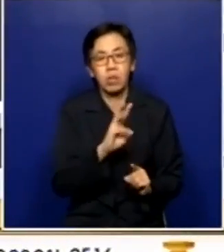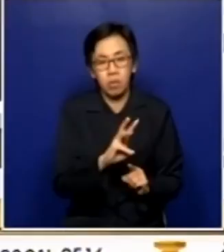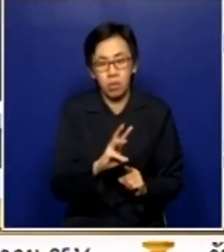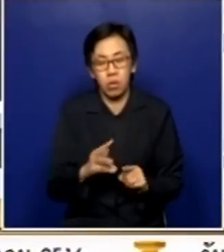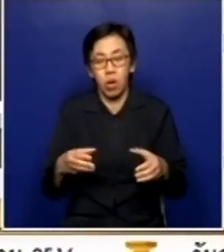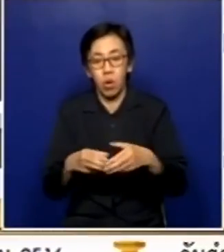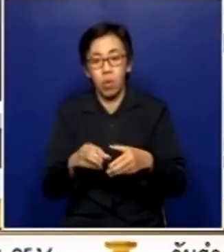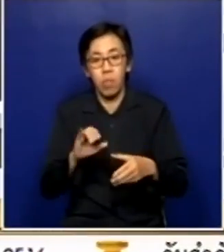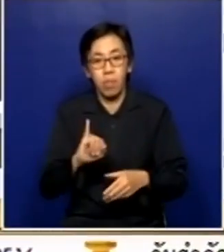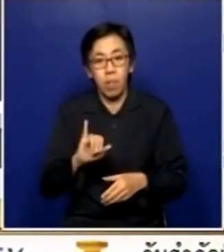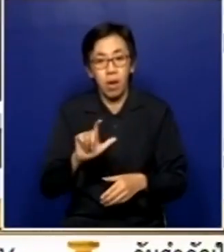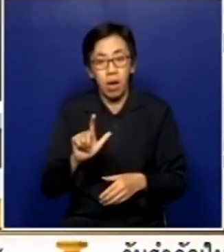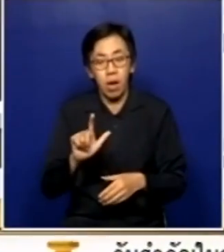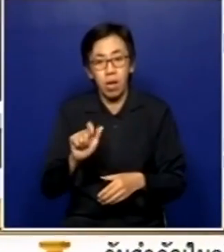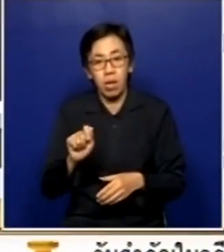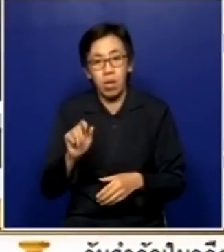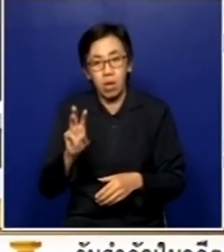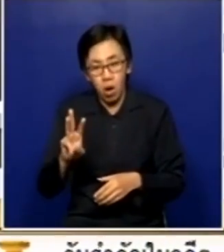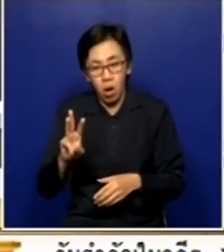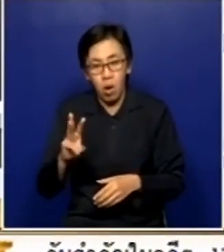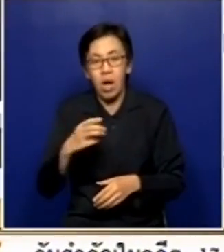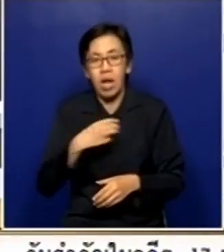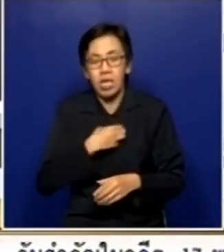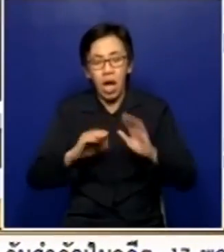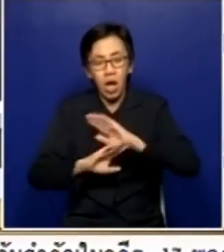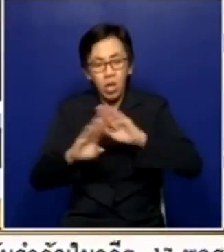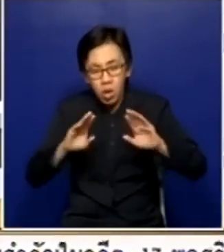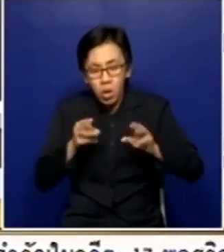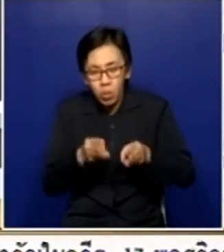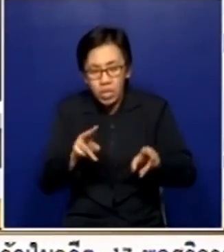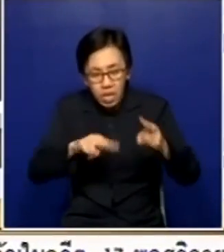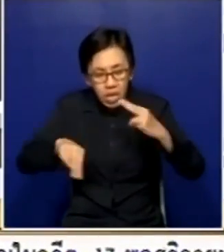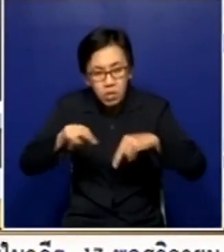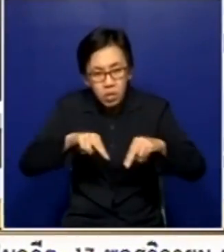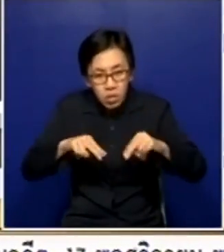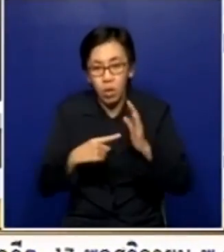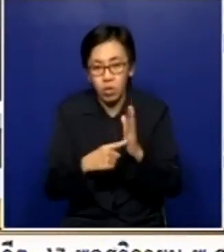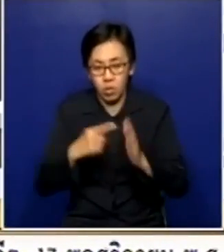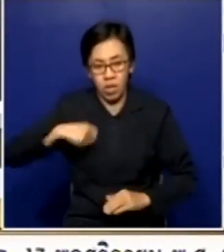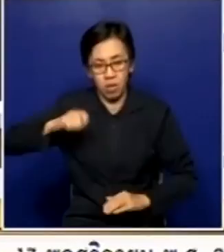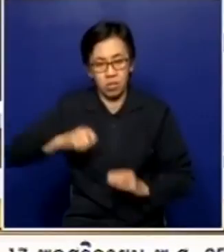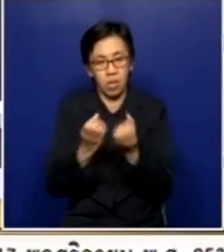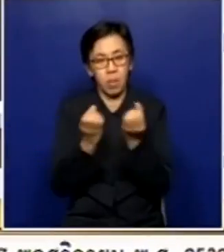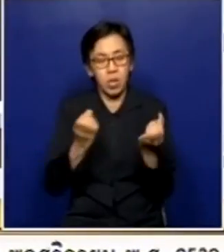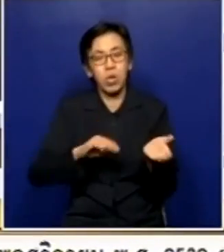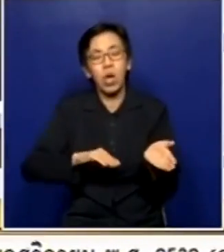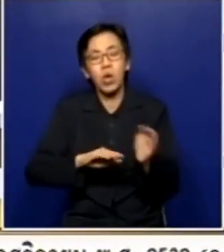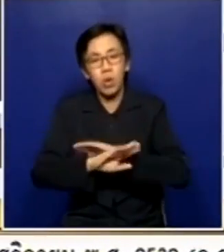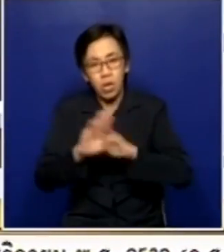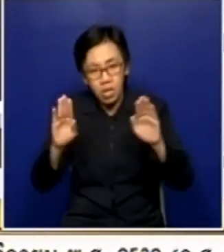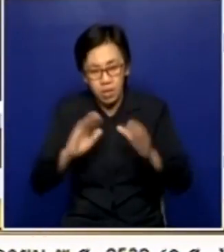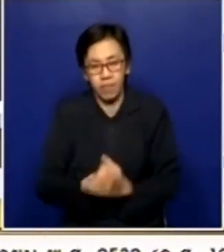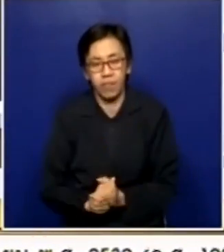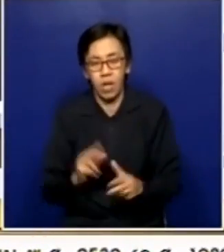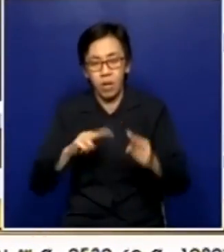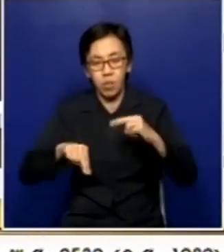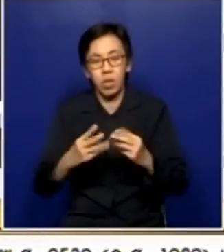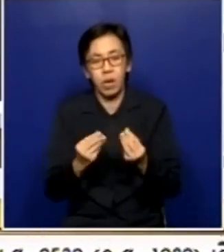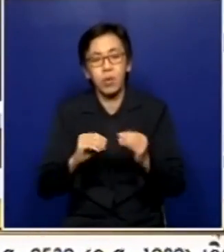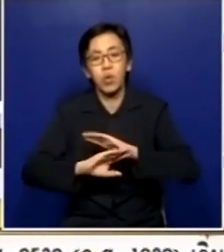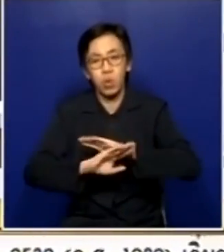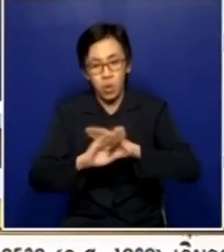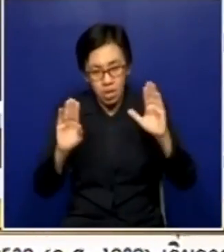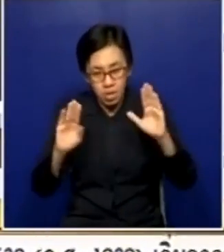รอเสนอโหลดทิ้งกระบวนการตรวจสอบทั้งหมดเช่นสารนะรูนปวดผู้ตรวจการแผ่นดิน